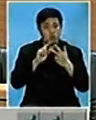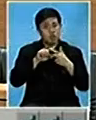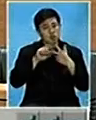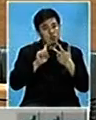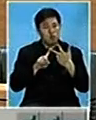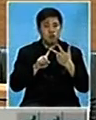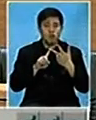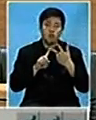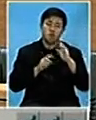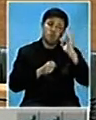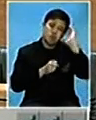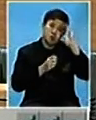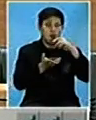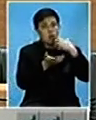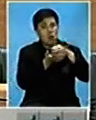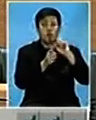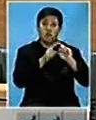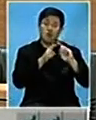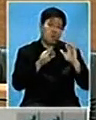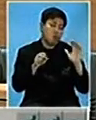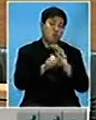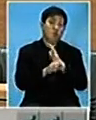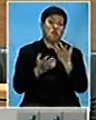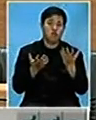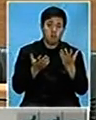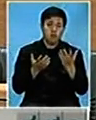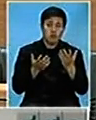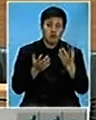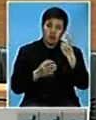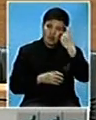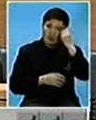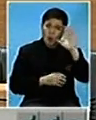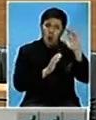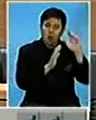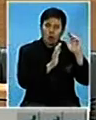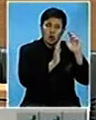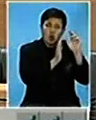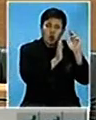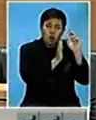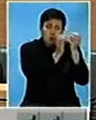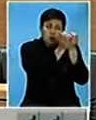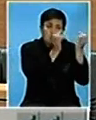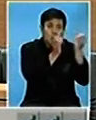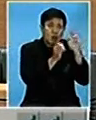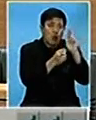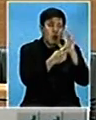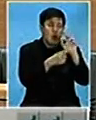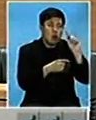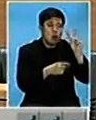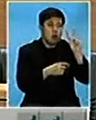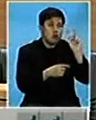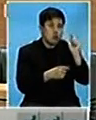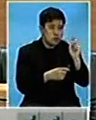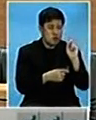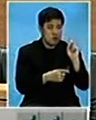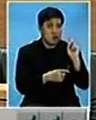จะแสดงออกเป็นต้นจากหลักคิดของรัฐธรรมนูญดังกล่าวนี้หมายความว่